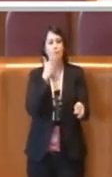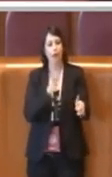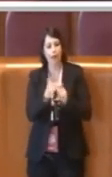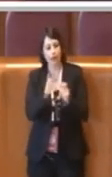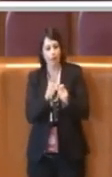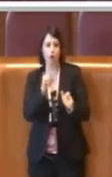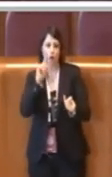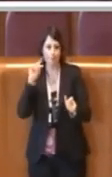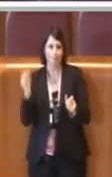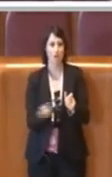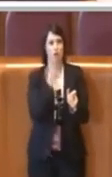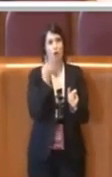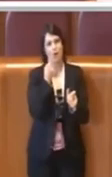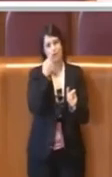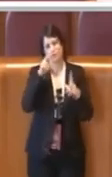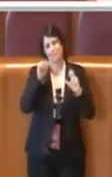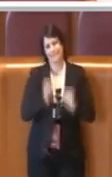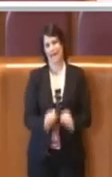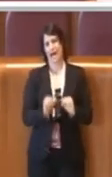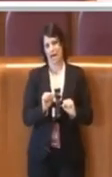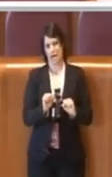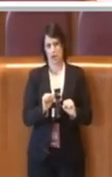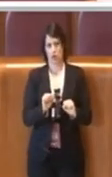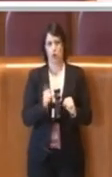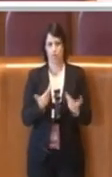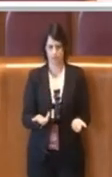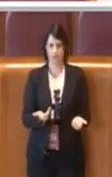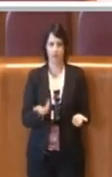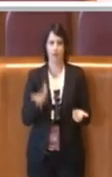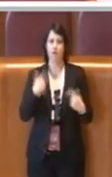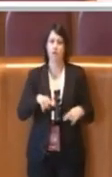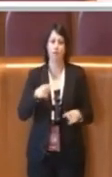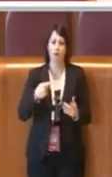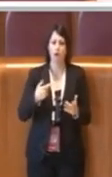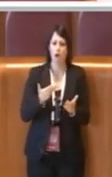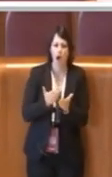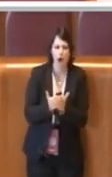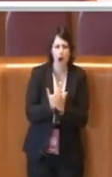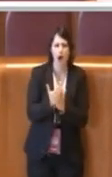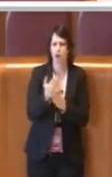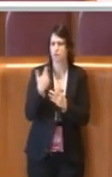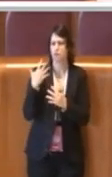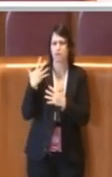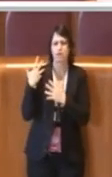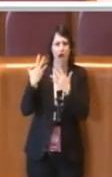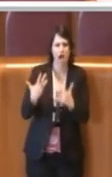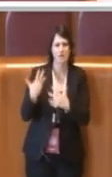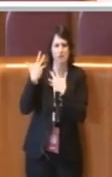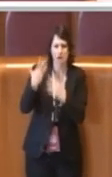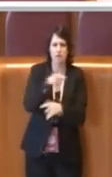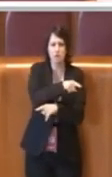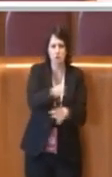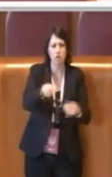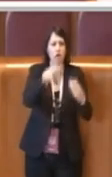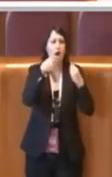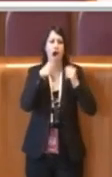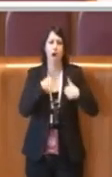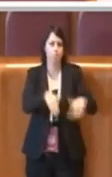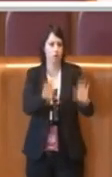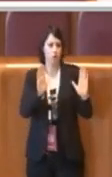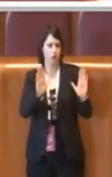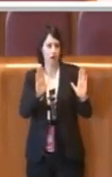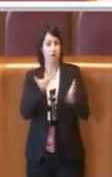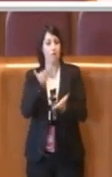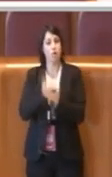abbandonate a loro stesse per anni forse per decenni nell'ultima convenzione precedente quella del